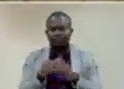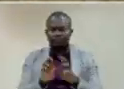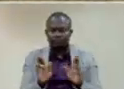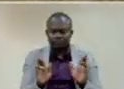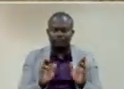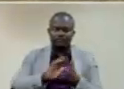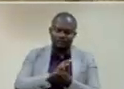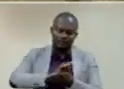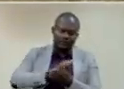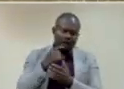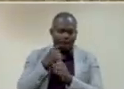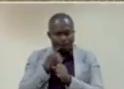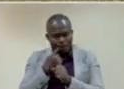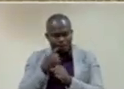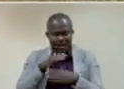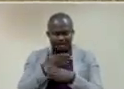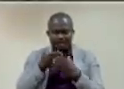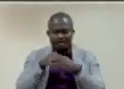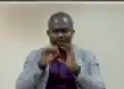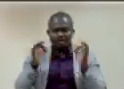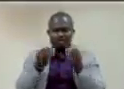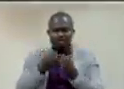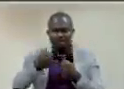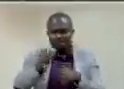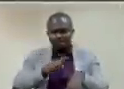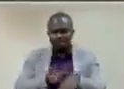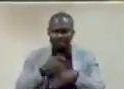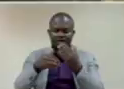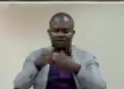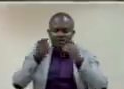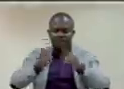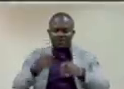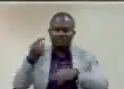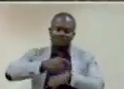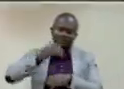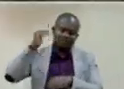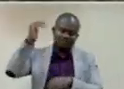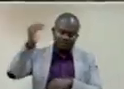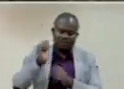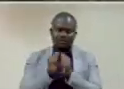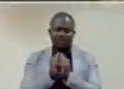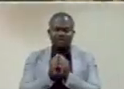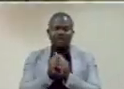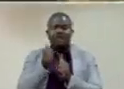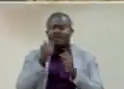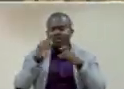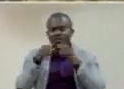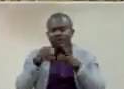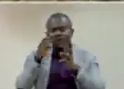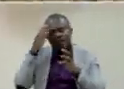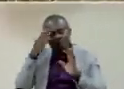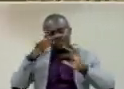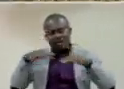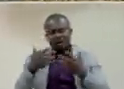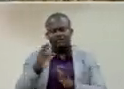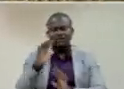ngo yengemo ikigage azasangira n'abo mu muryango we ubwo azaba yizihiza umunsi mukuru w'umuganura. Aravuga uko umuganura wuzi uko